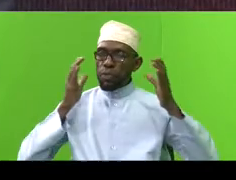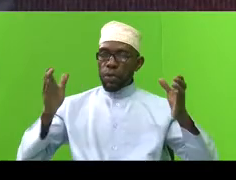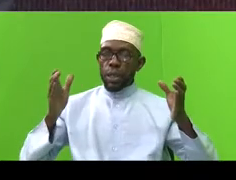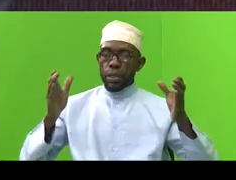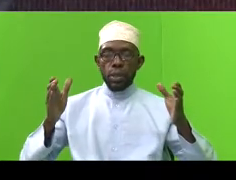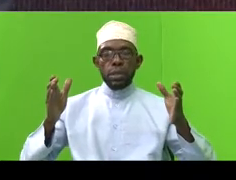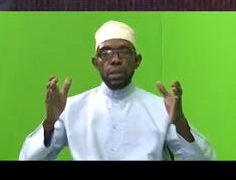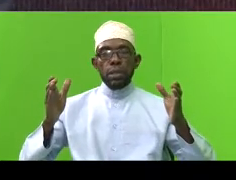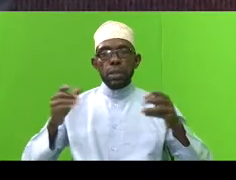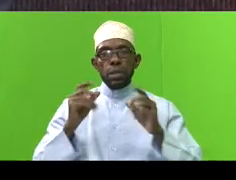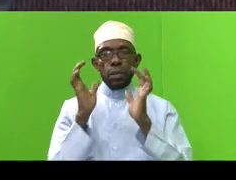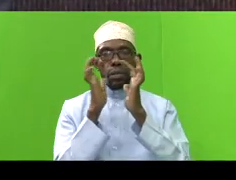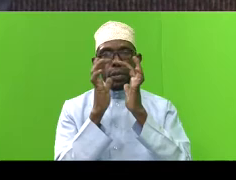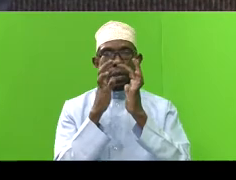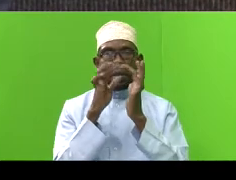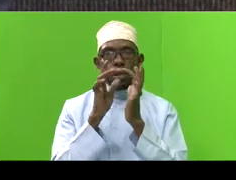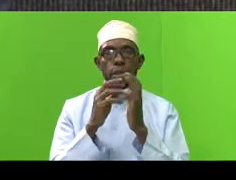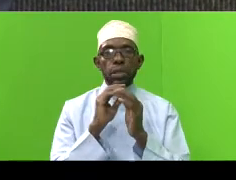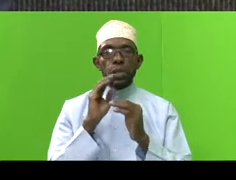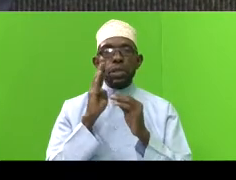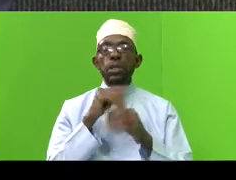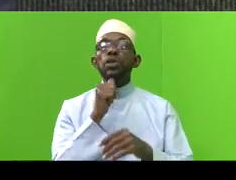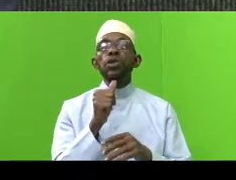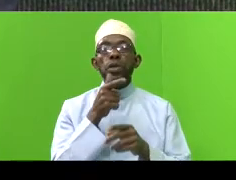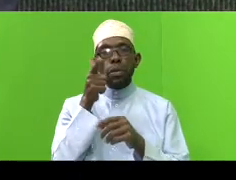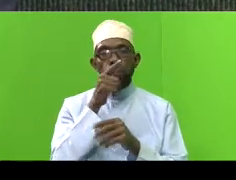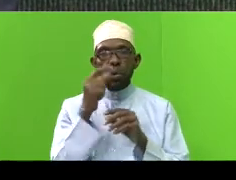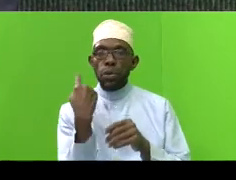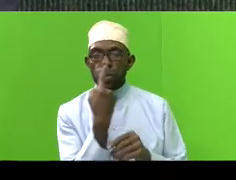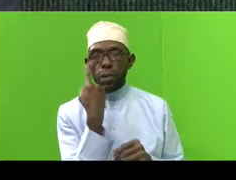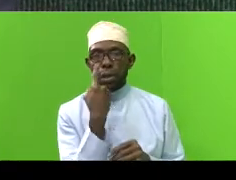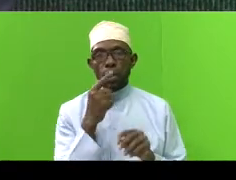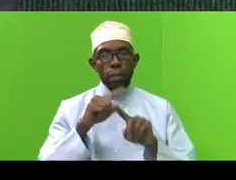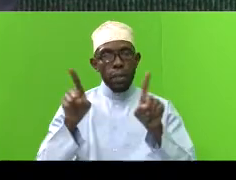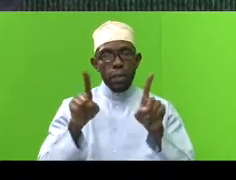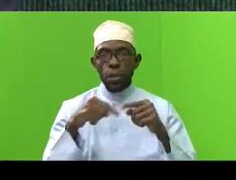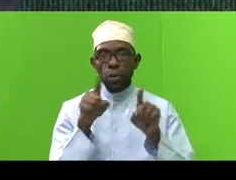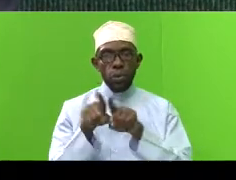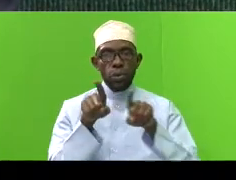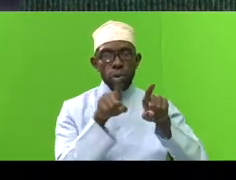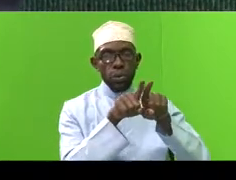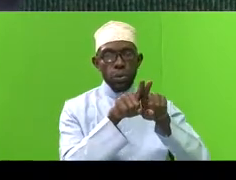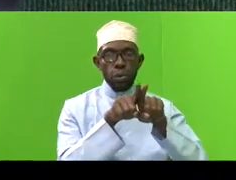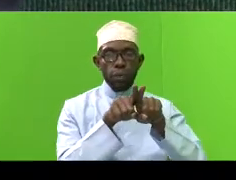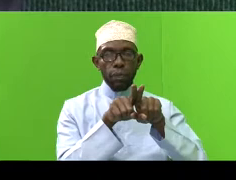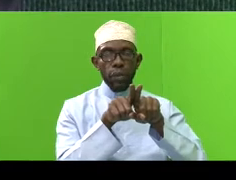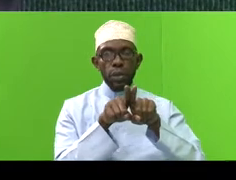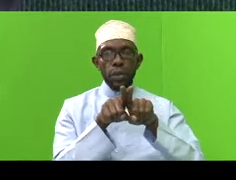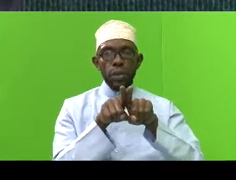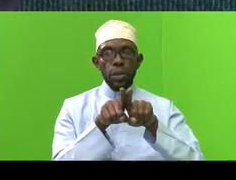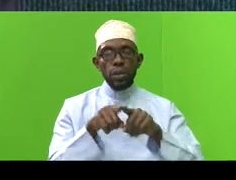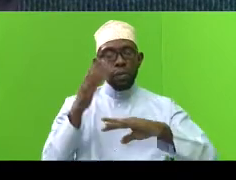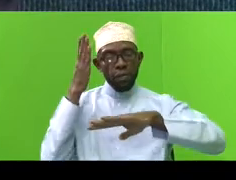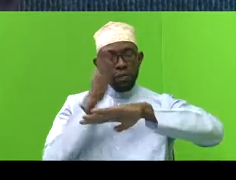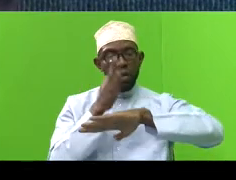kwa upana ni online users, si bloggers peke yao. Lakini pia kuna wale ambao wanatumia, vile nimesema, habari gushi ilianza